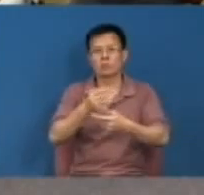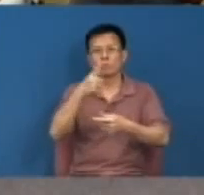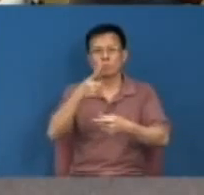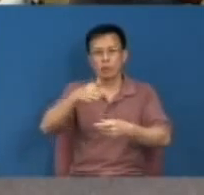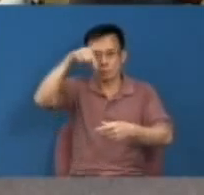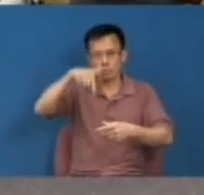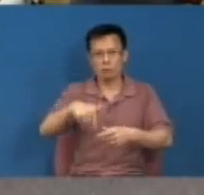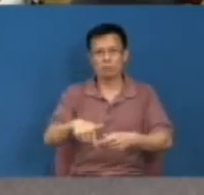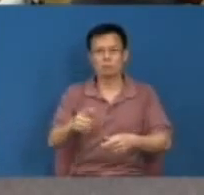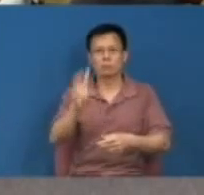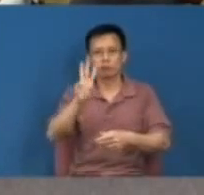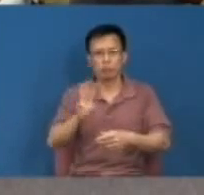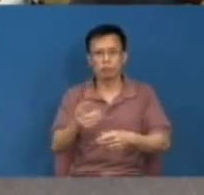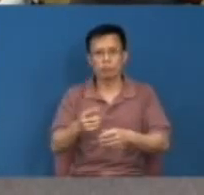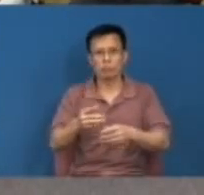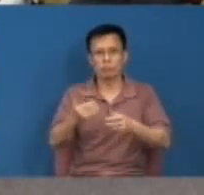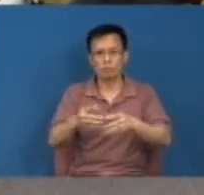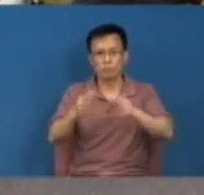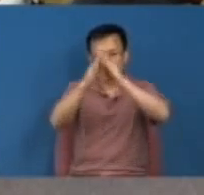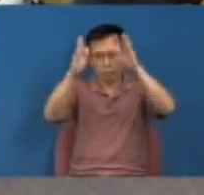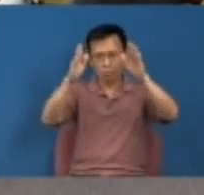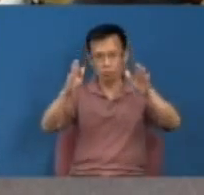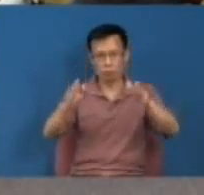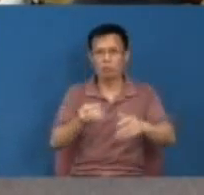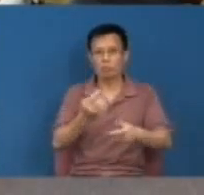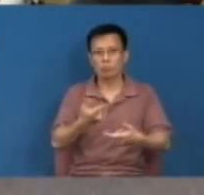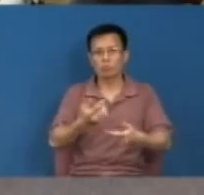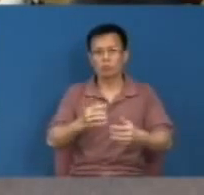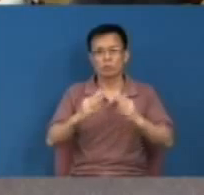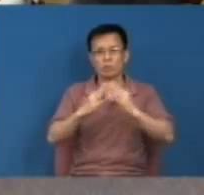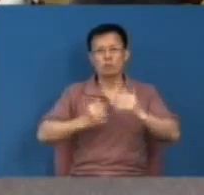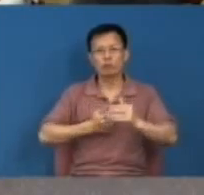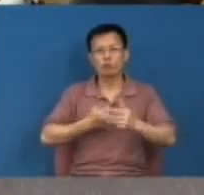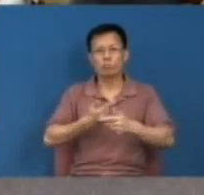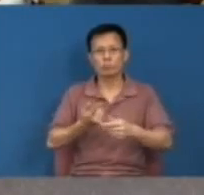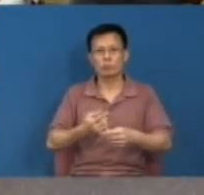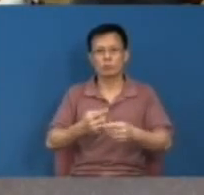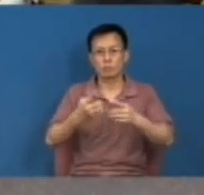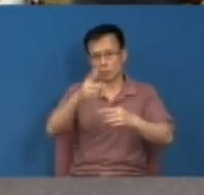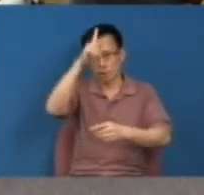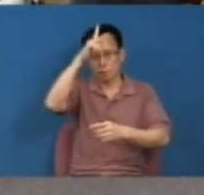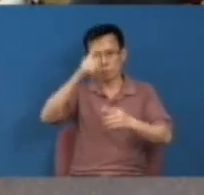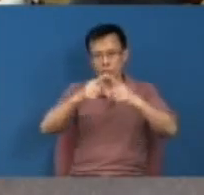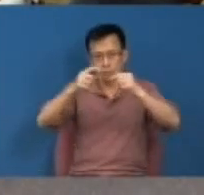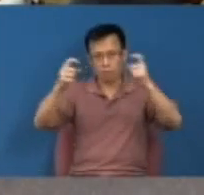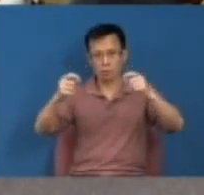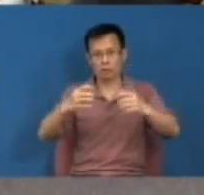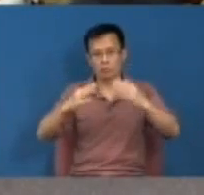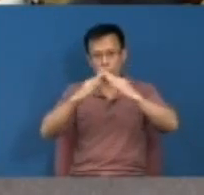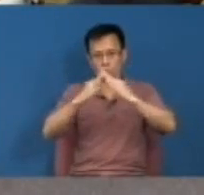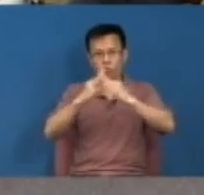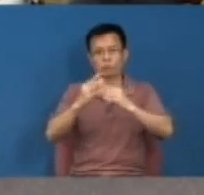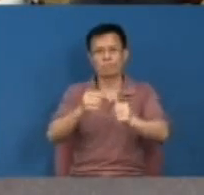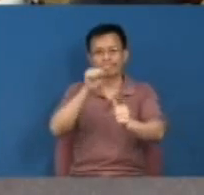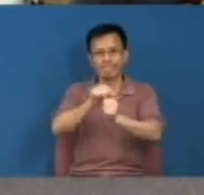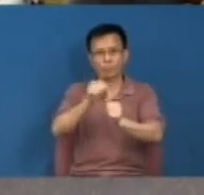水埗区的是地铺的业主、就被这个市建局这个是地政处呢欺凌，就由他